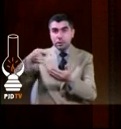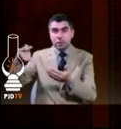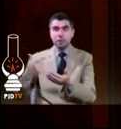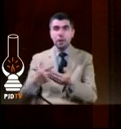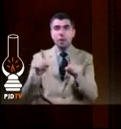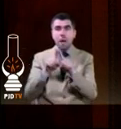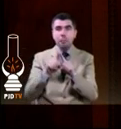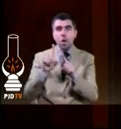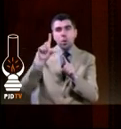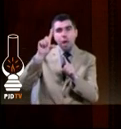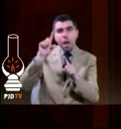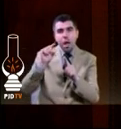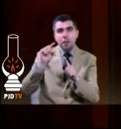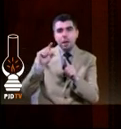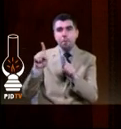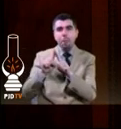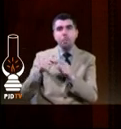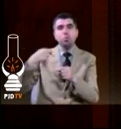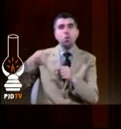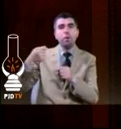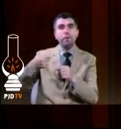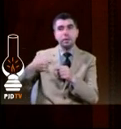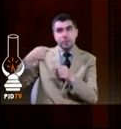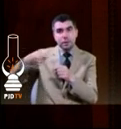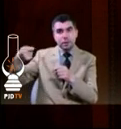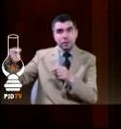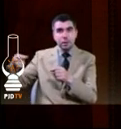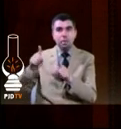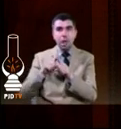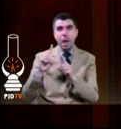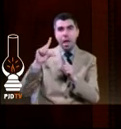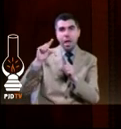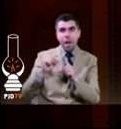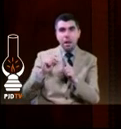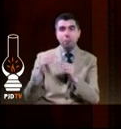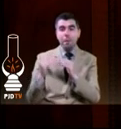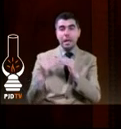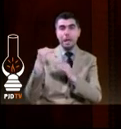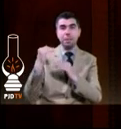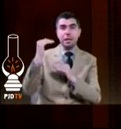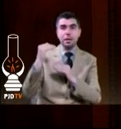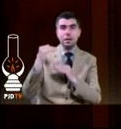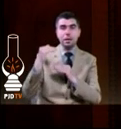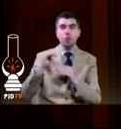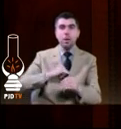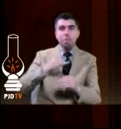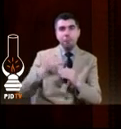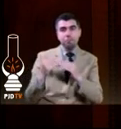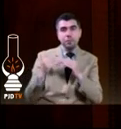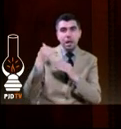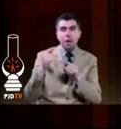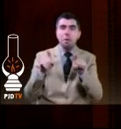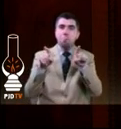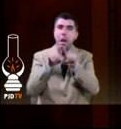ولا تنقص لهم واحد شي شويه من المصروف اللي كتصرف عليهم باش باللي يزيدوا يكبروا يلقاو اما